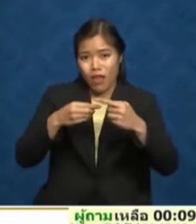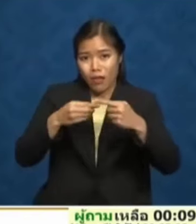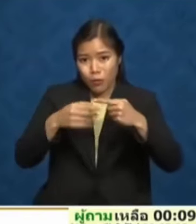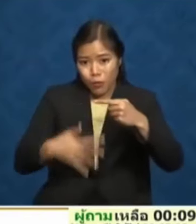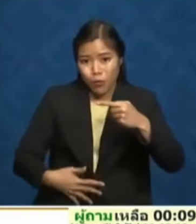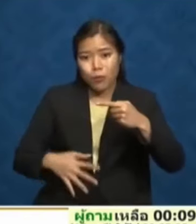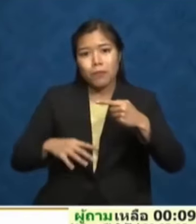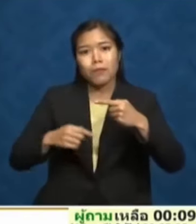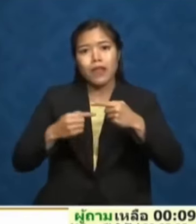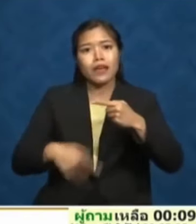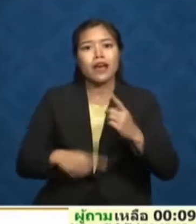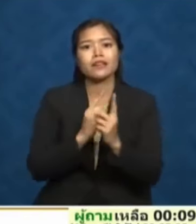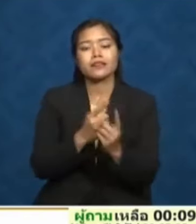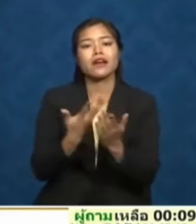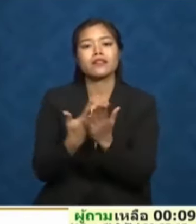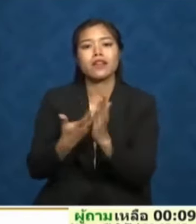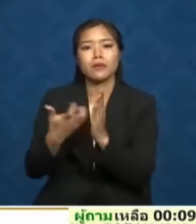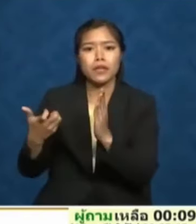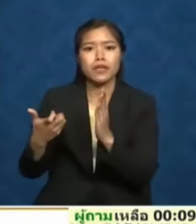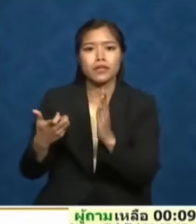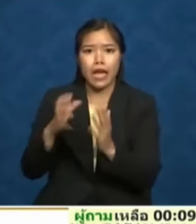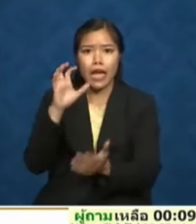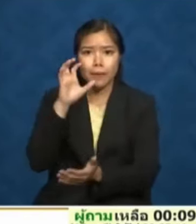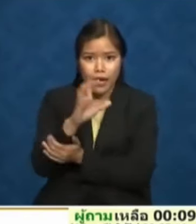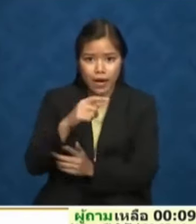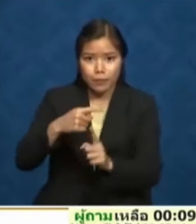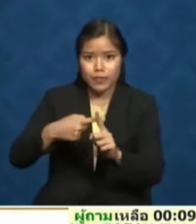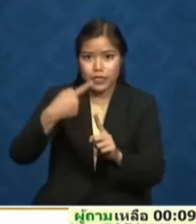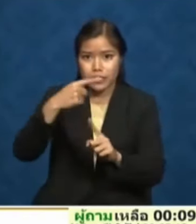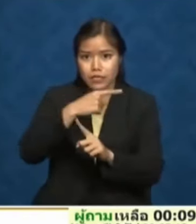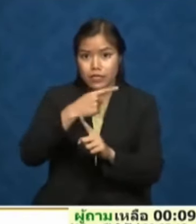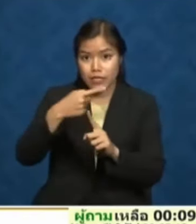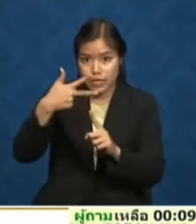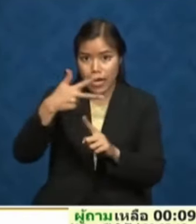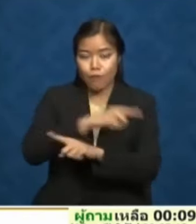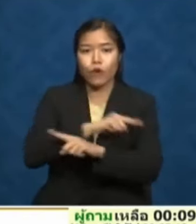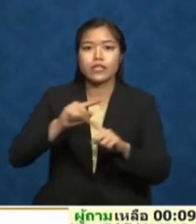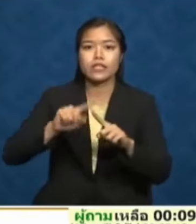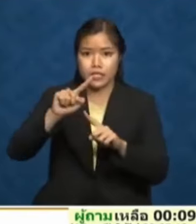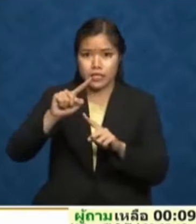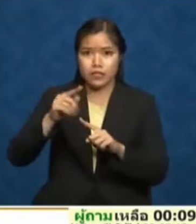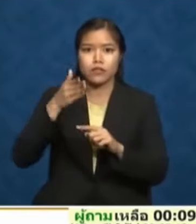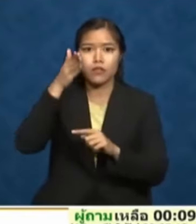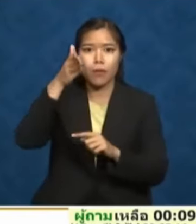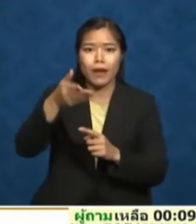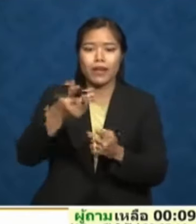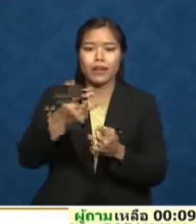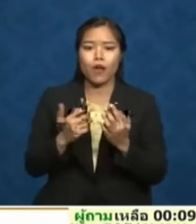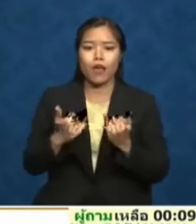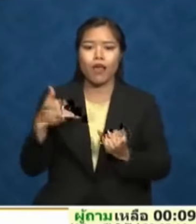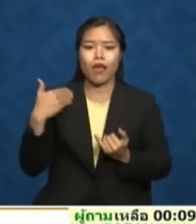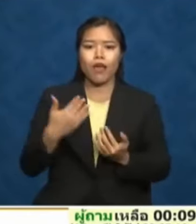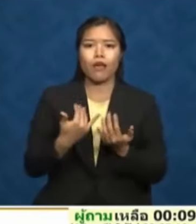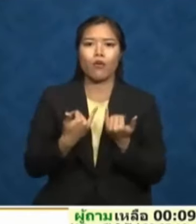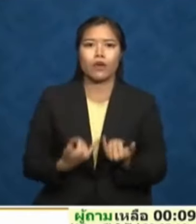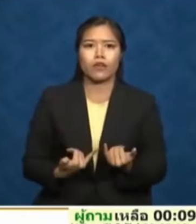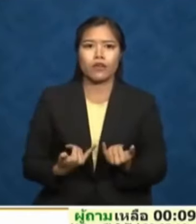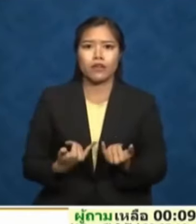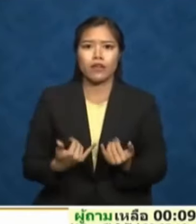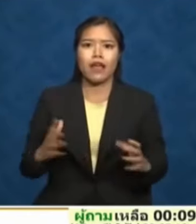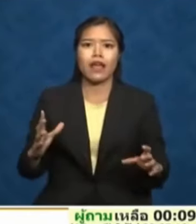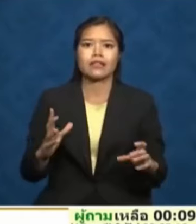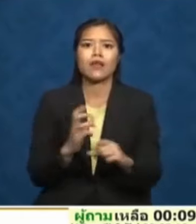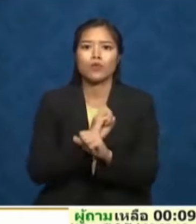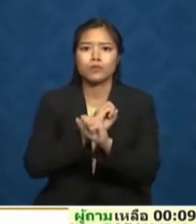เสนอให้มีผลบังคับวันที่ 1มีนาคมนี้ที่จะถึงนี้นะคะแต่ทว่าค่ะจนถึงวันนี้แล้วนะคะยังไม่มีข้อ